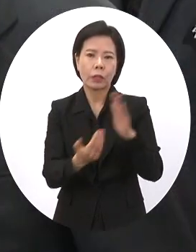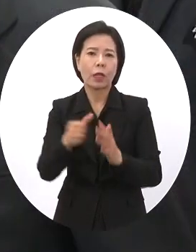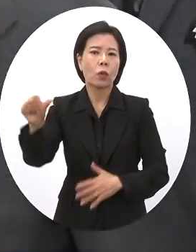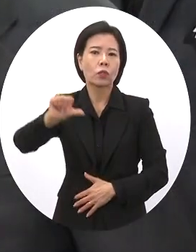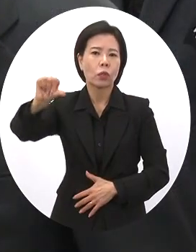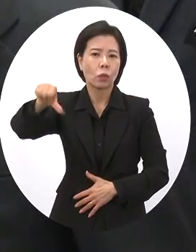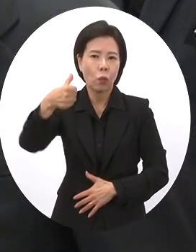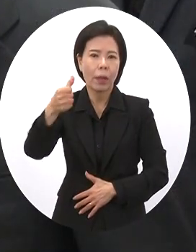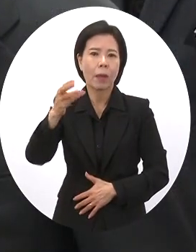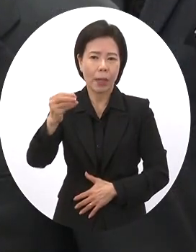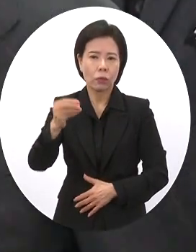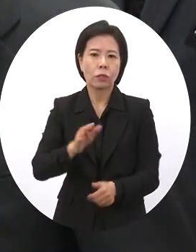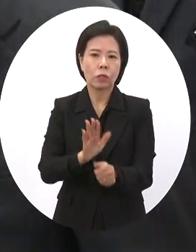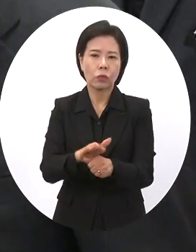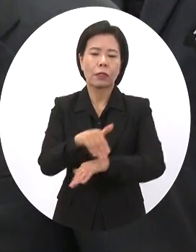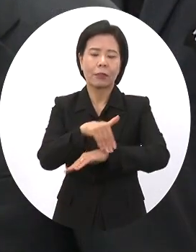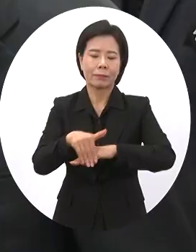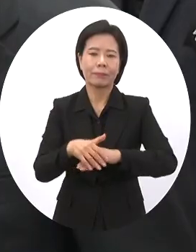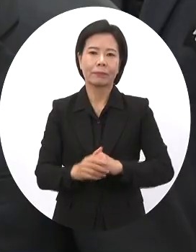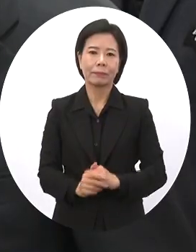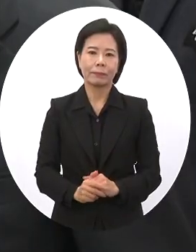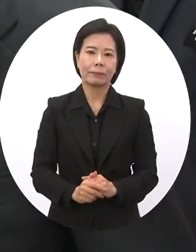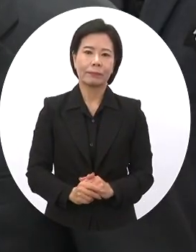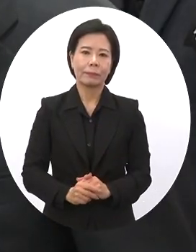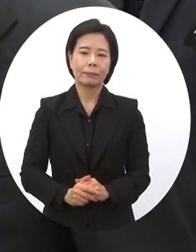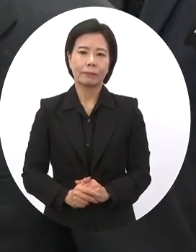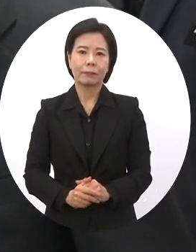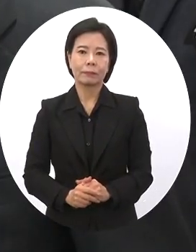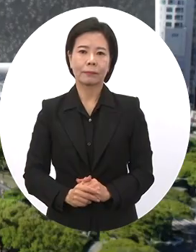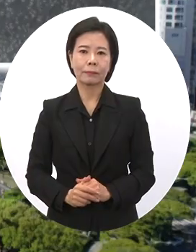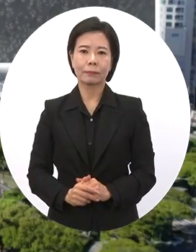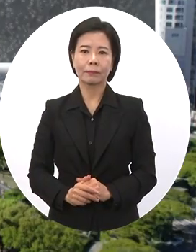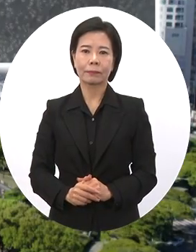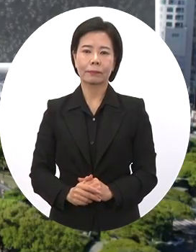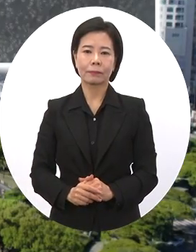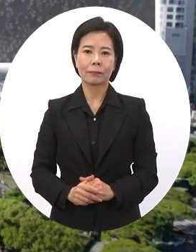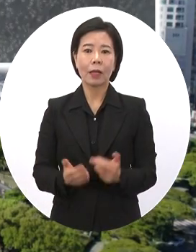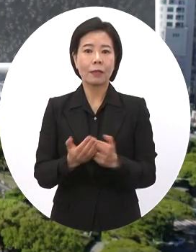최대 5,500만 원을 지원할 계획입니다.